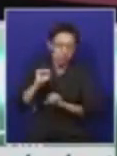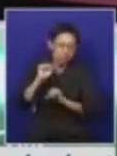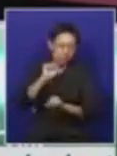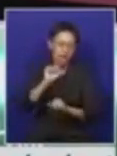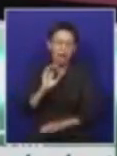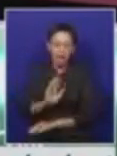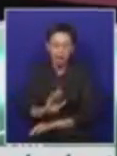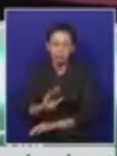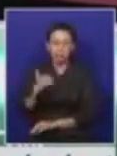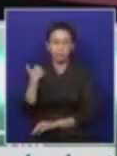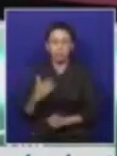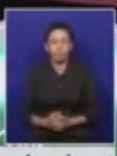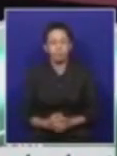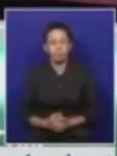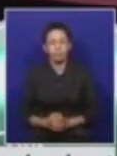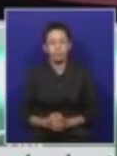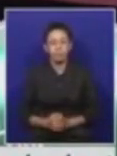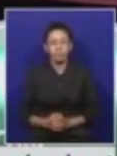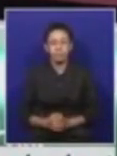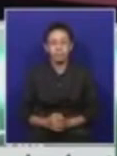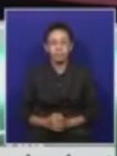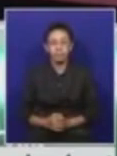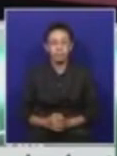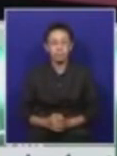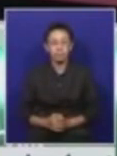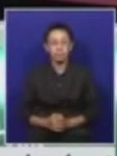แต่ท่านประธานครับและวิถีชีวิต